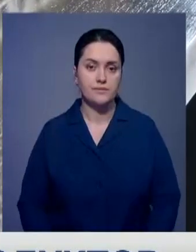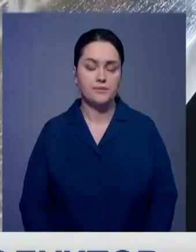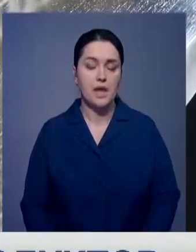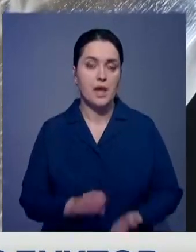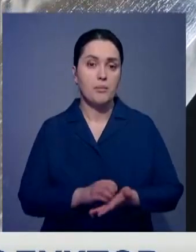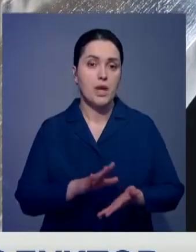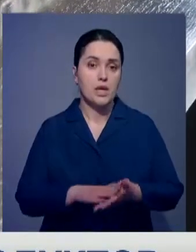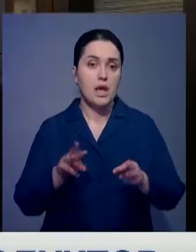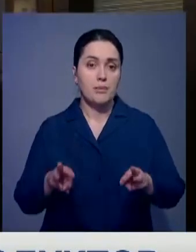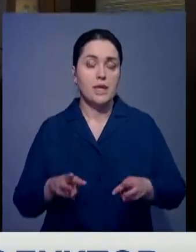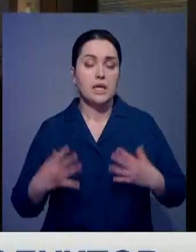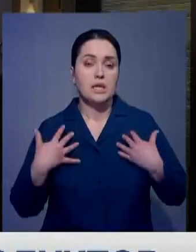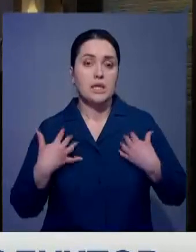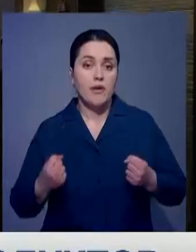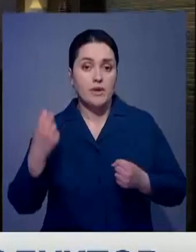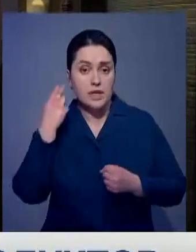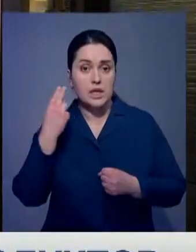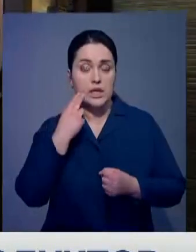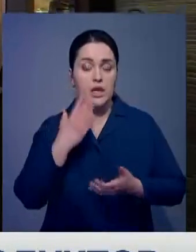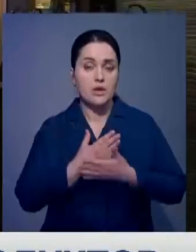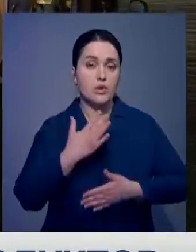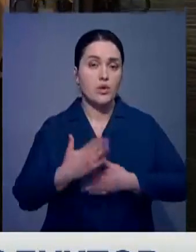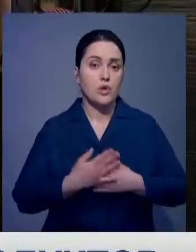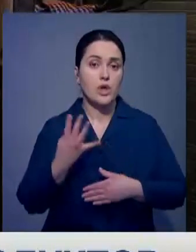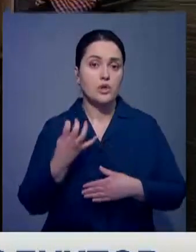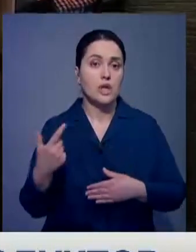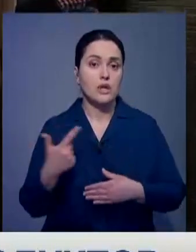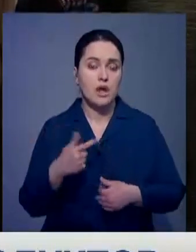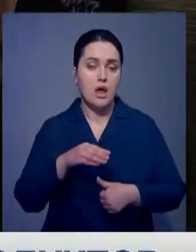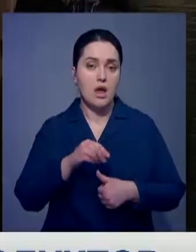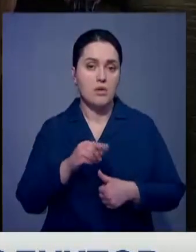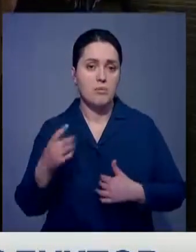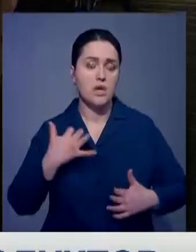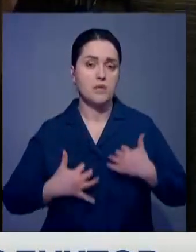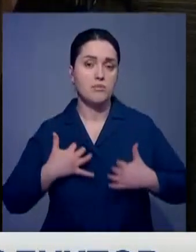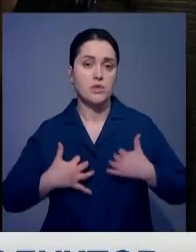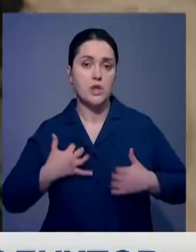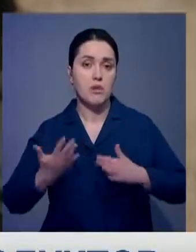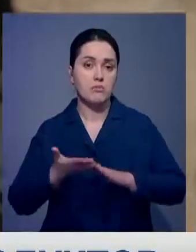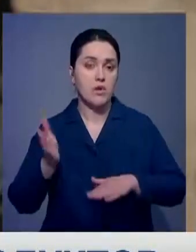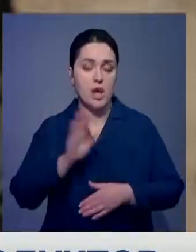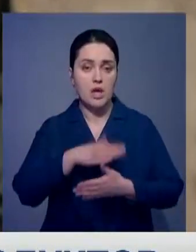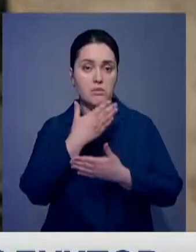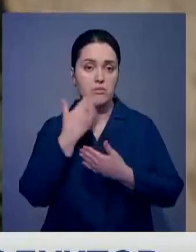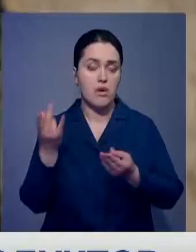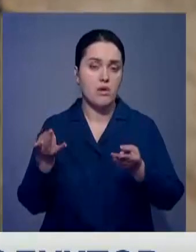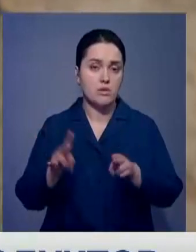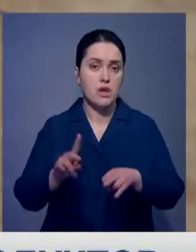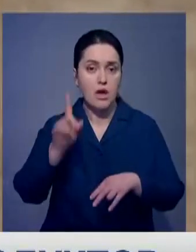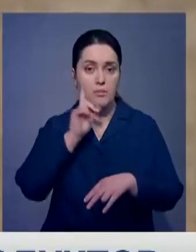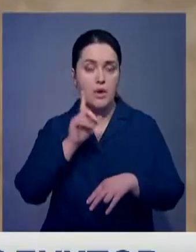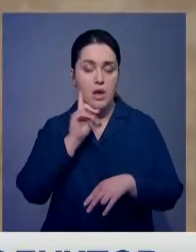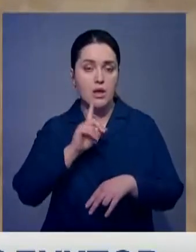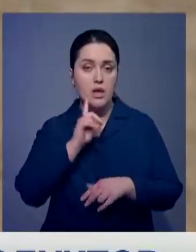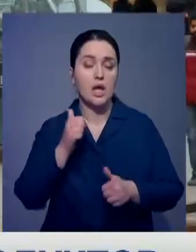Минздрава, на данный момент в Китае находится около 400 граждан Армении. Спешки вернуться домой среди них нет, подчеркнул глава ведомства.